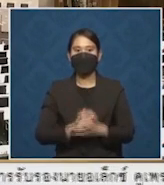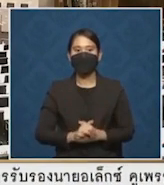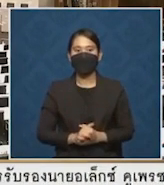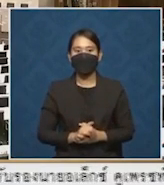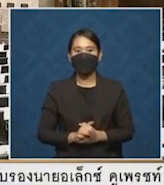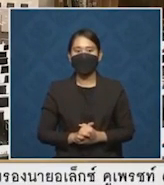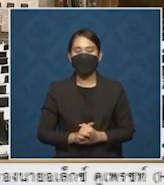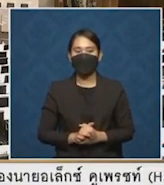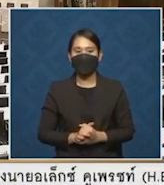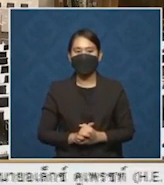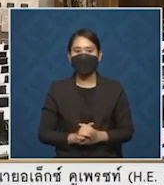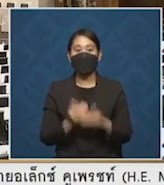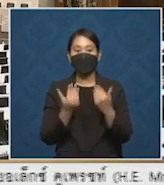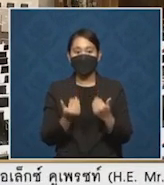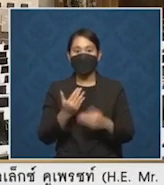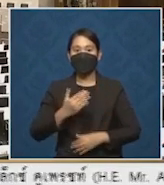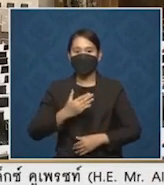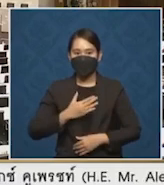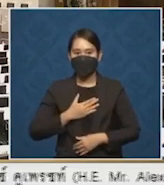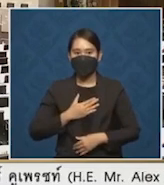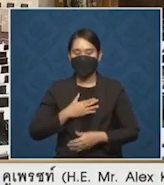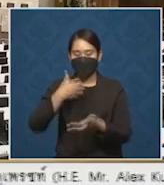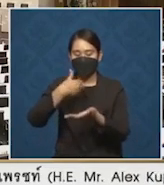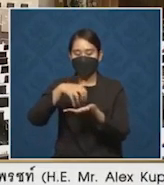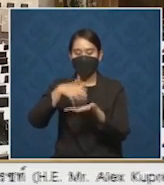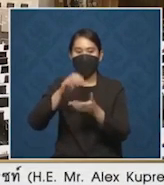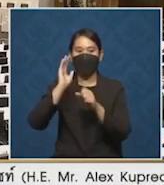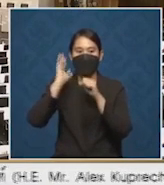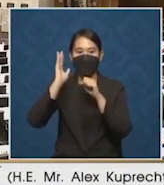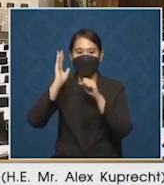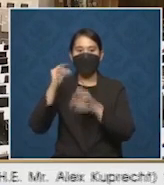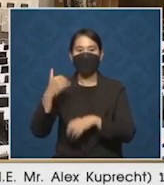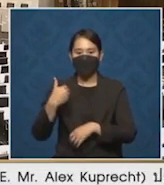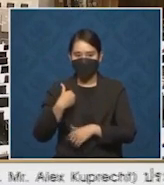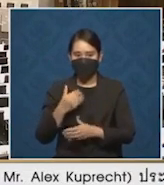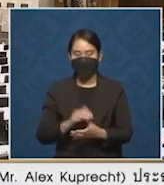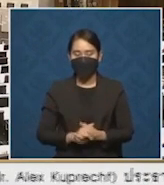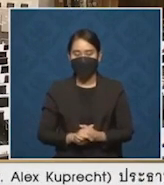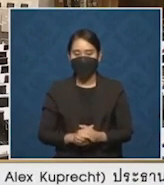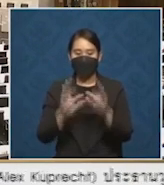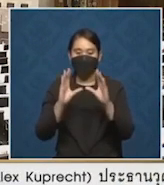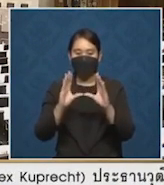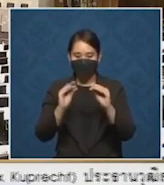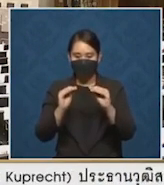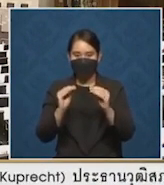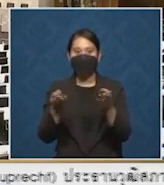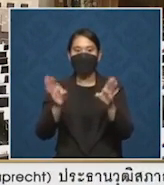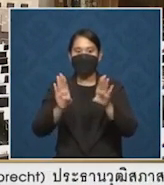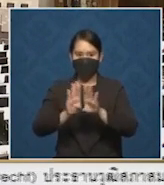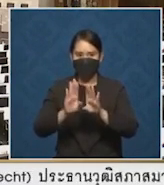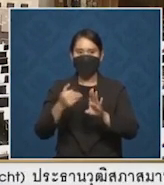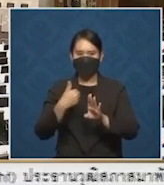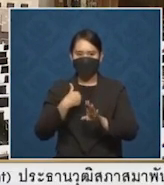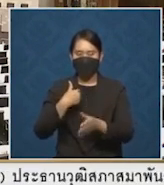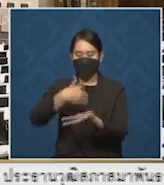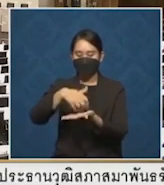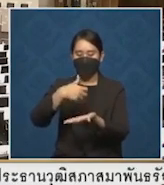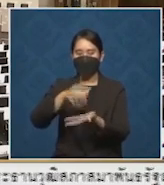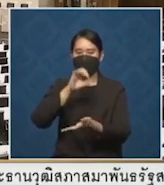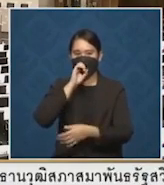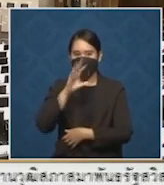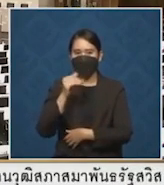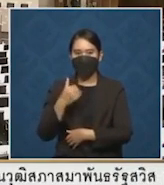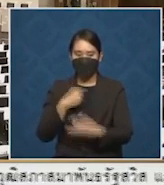ราเองก็เตือนรัฐบาลเมื่อวานแล้วคุณจุลพันธ์และใครต่อหลายคนลุกขึ้นบอกประธานเมื่อวาน